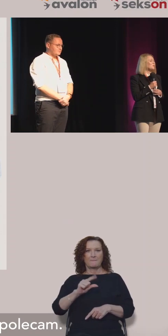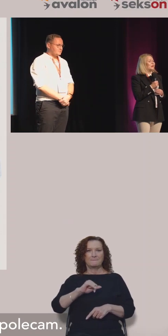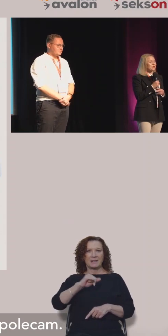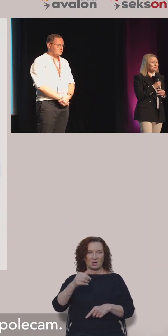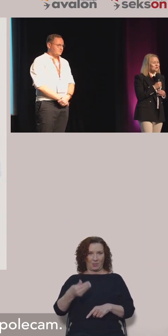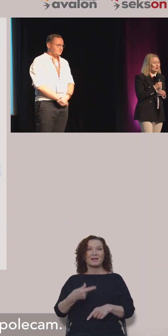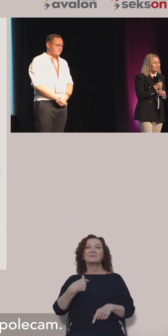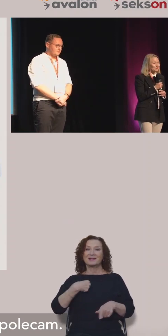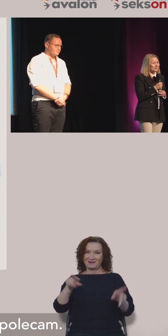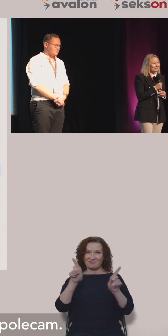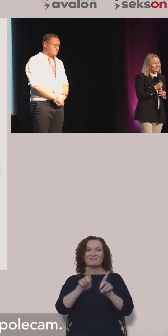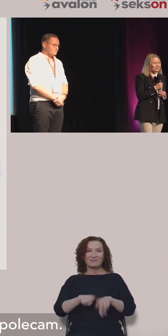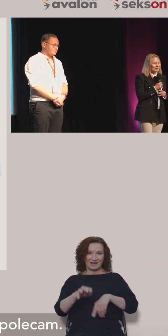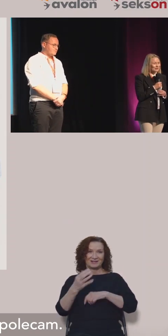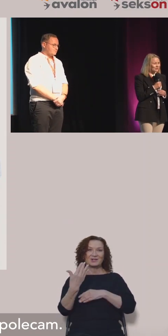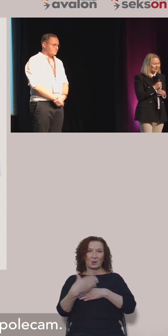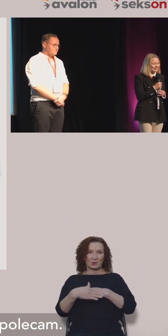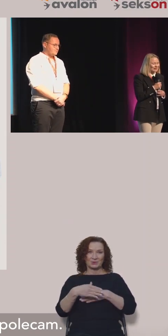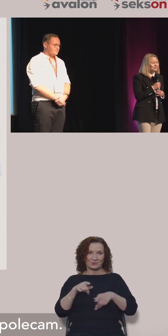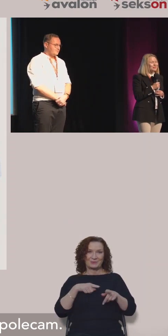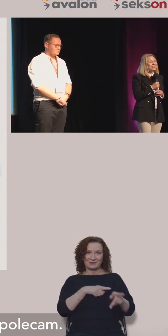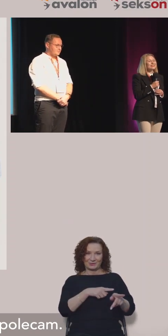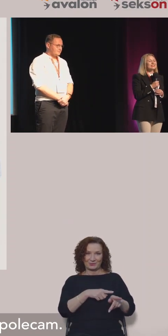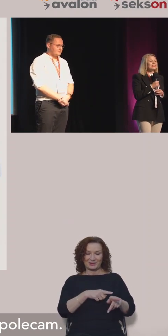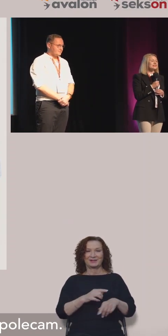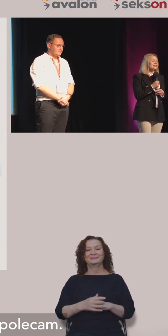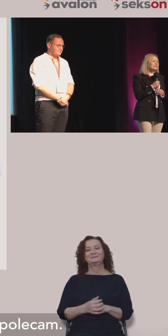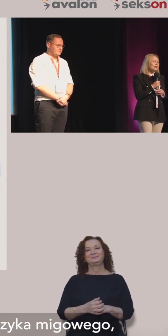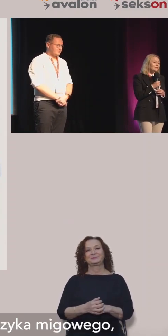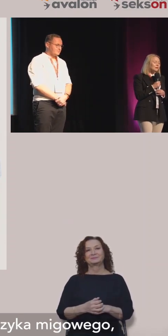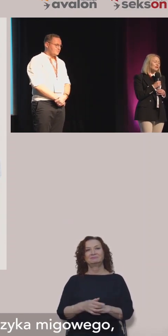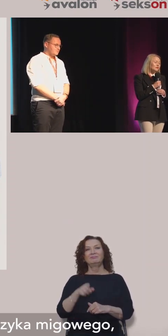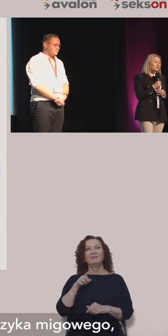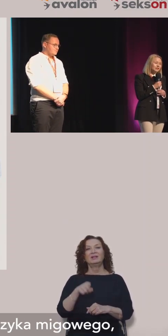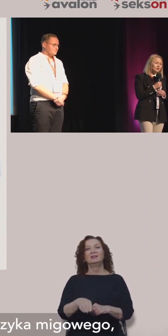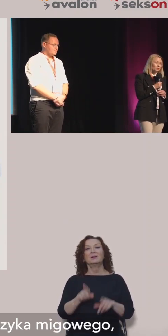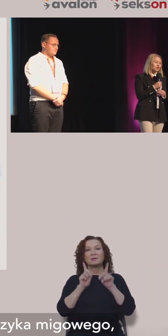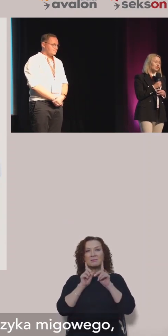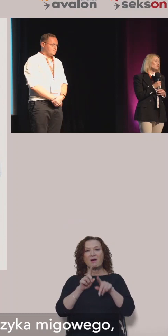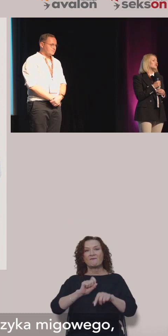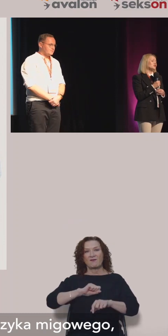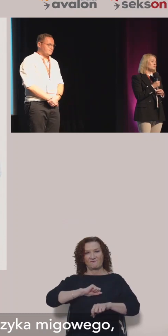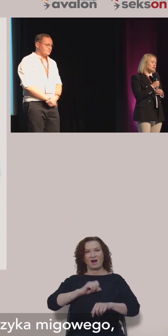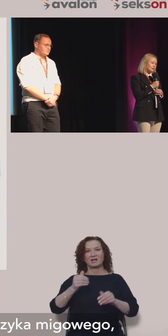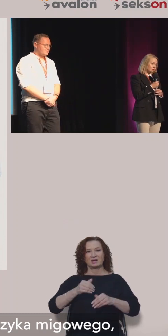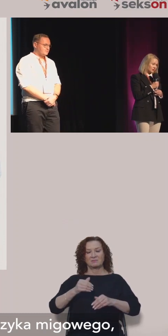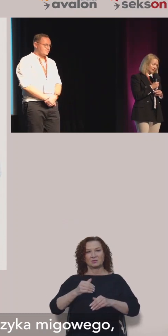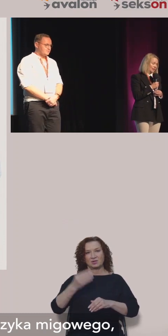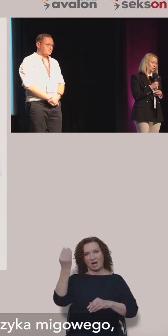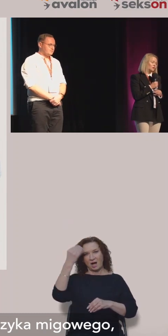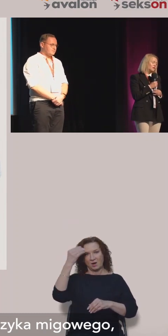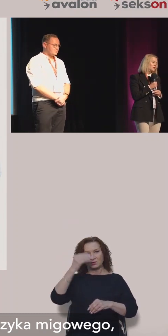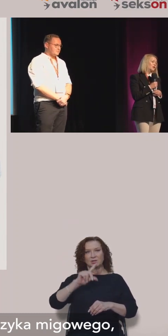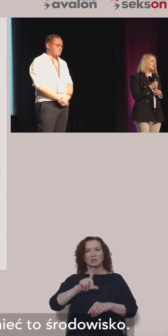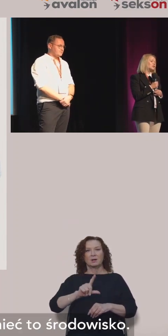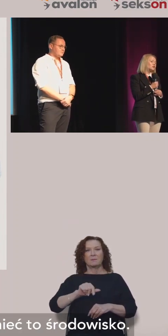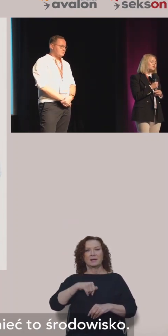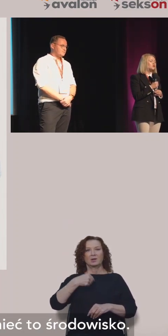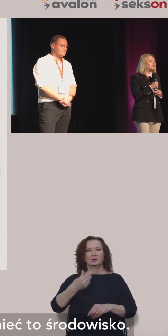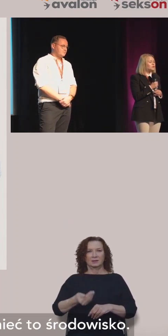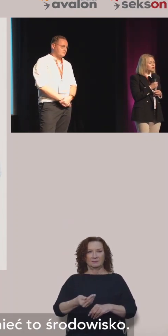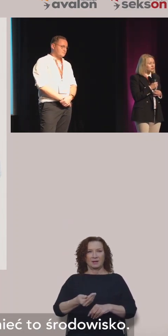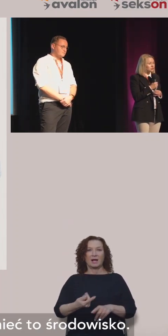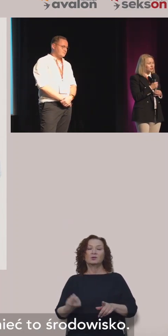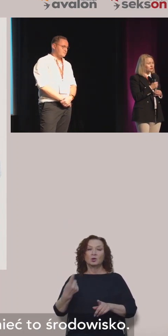zresztą kończyłam również ten kierunek, polecam. I tam naprawdę fajnie można nauczyć się polskiego języka migowego, a